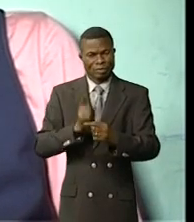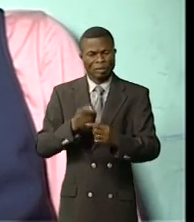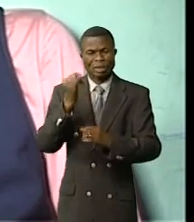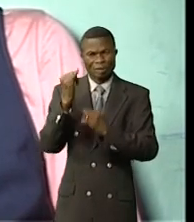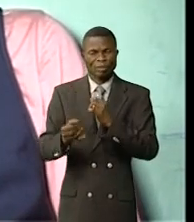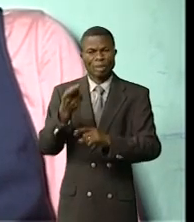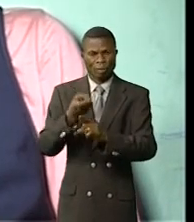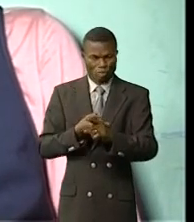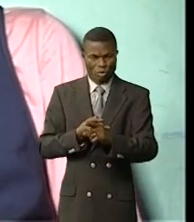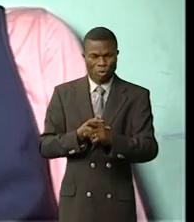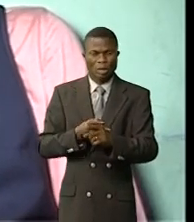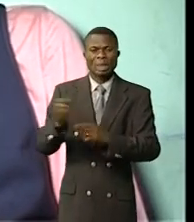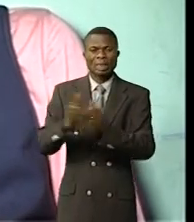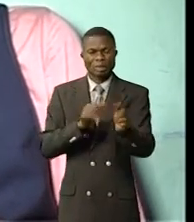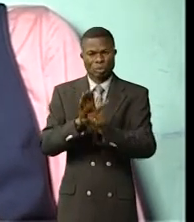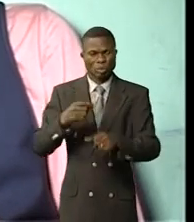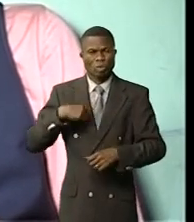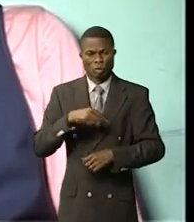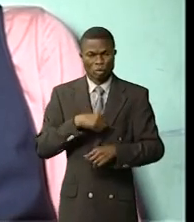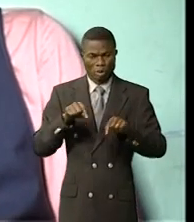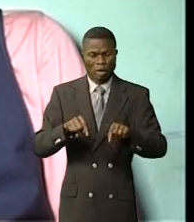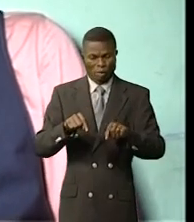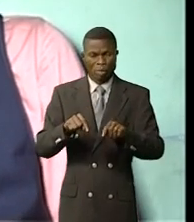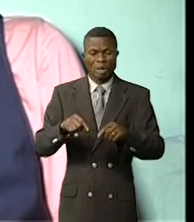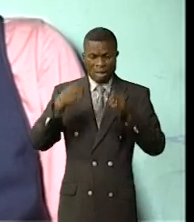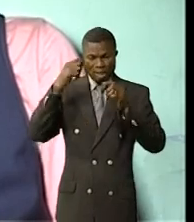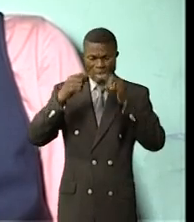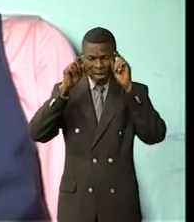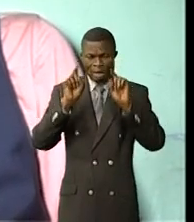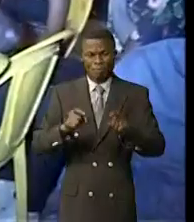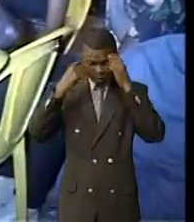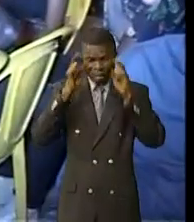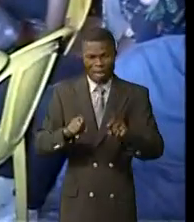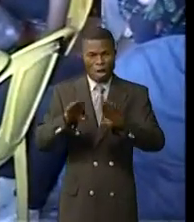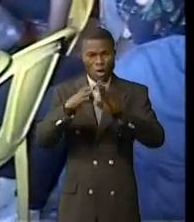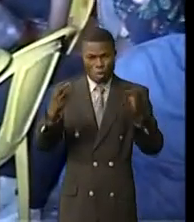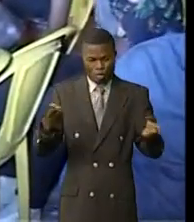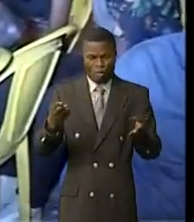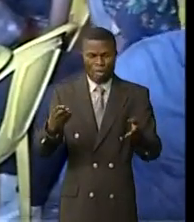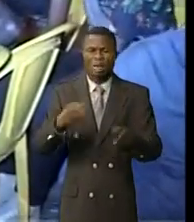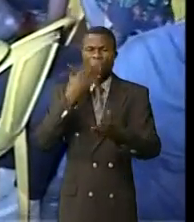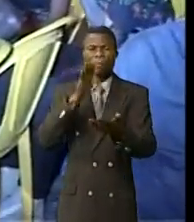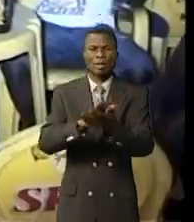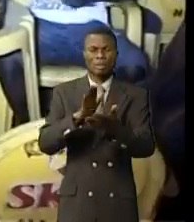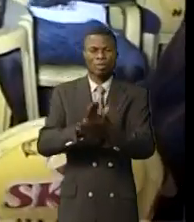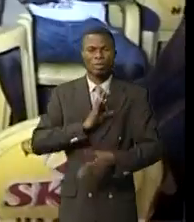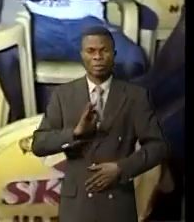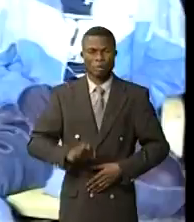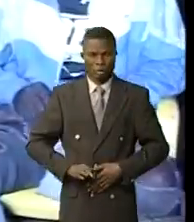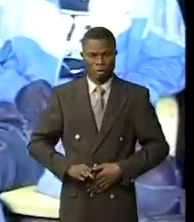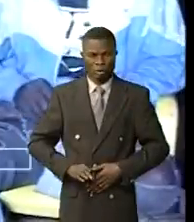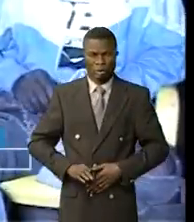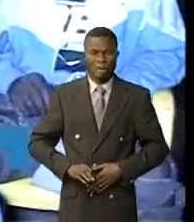vraiment déstabilisés. Mais avec cette ouverture, vraiment, on remercie beaucoup les chefs de l'État. La courbe de la maladie étant